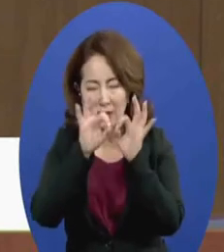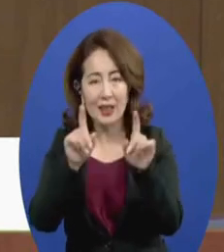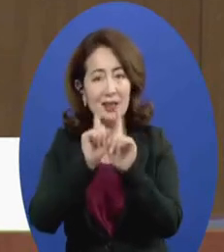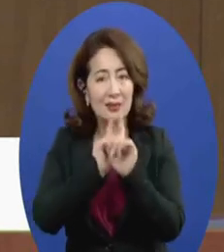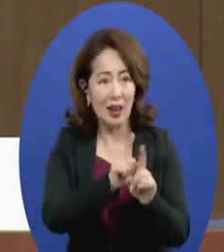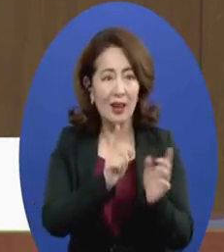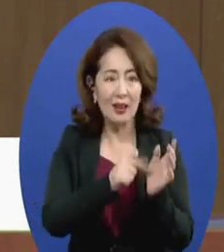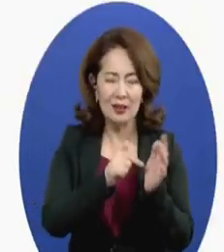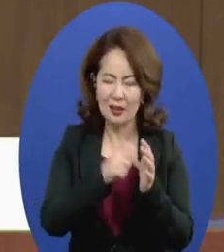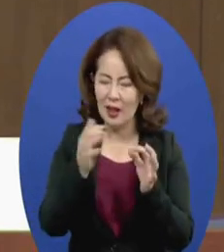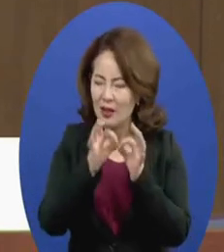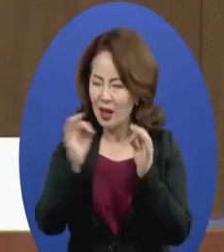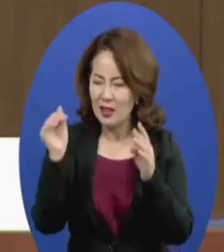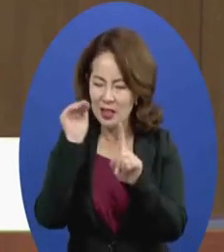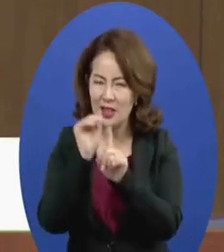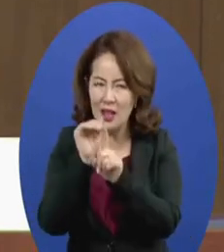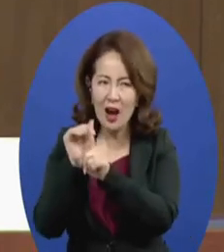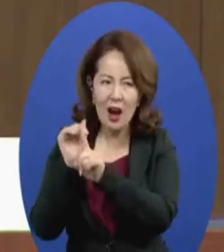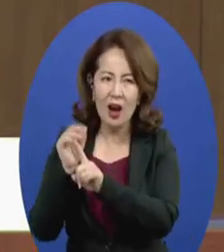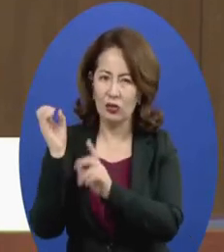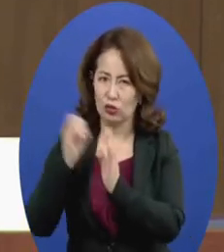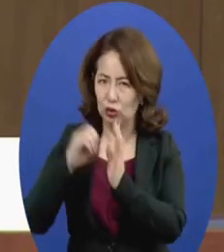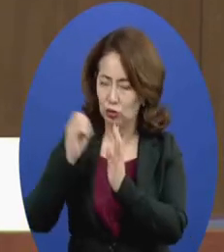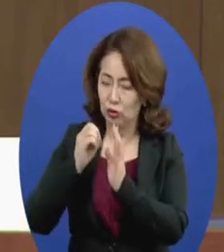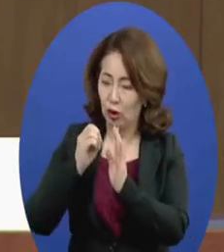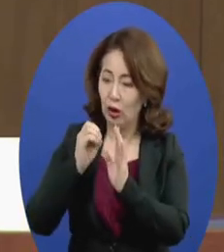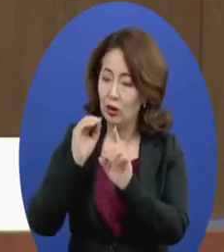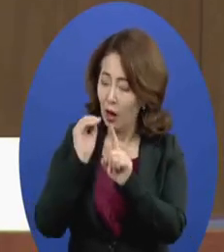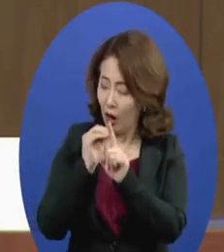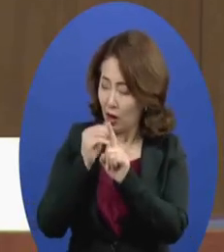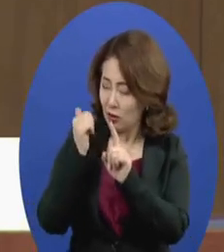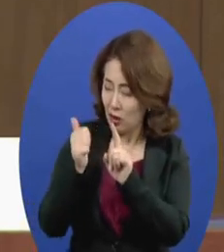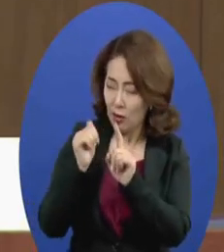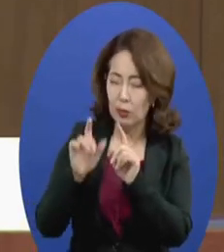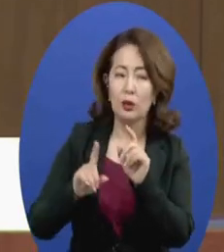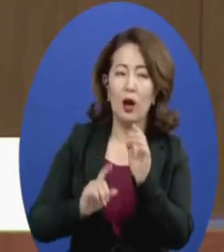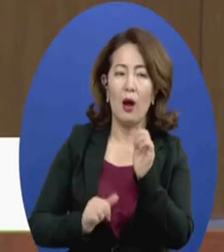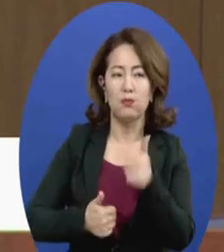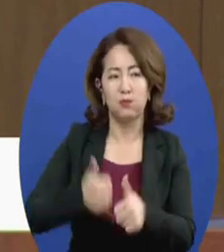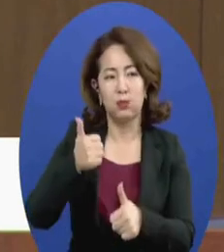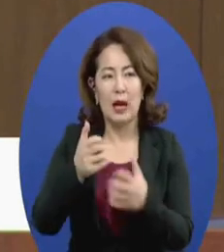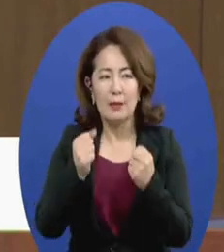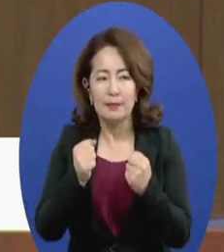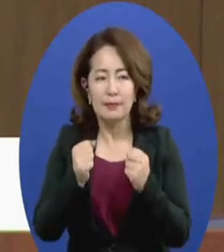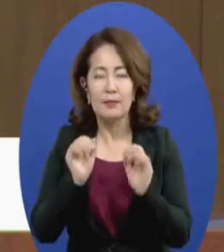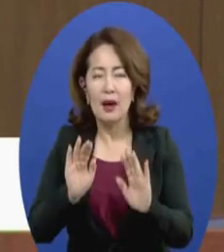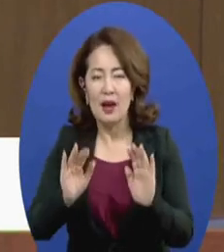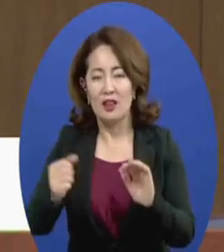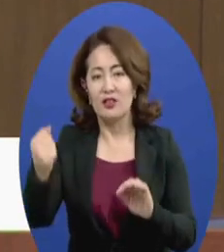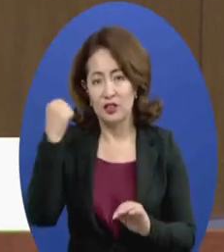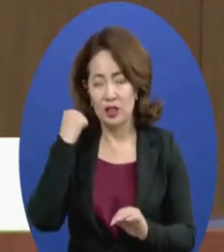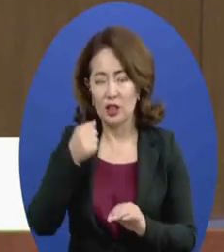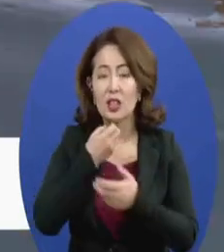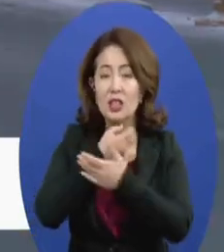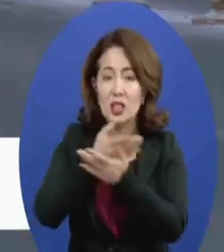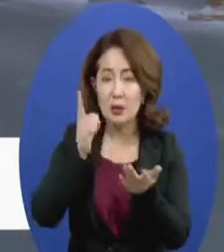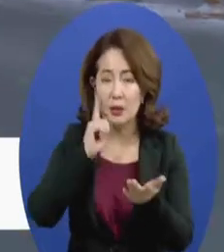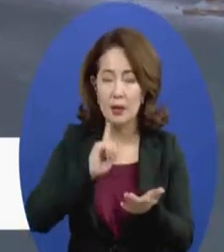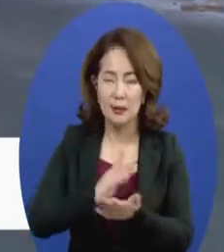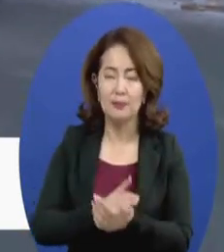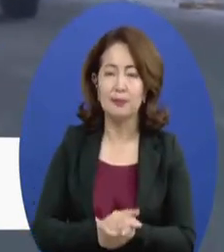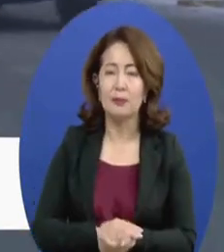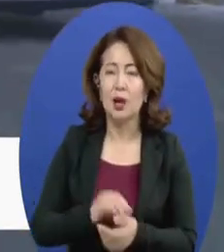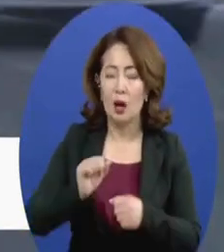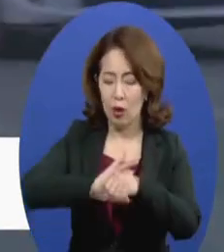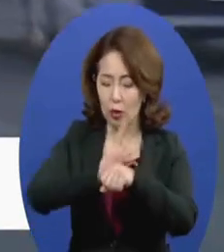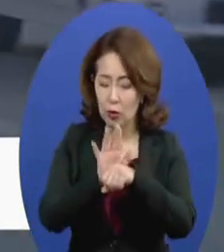шаардлага тавих ёстой. Ингэжээж одоо бид нар энэ олсон ололт амжилтаа хадгалж чадна гэдгийг одоо та бүхэнд хэлхийг хүсэж байгаа ма. Цар